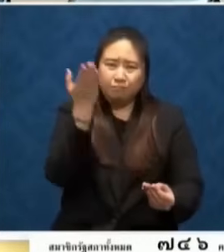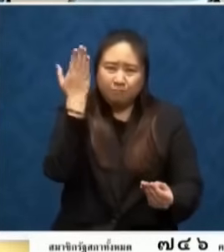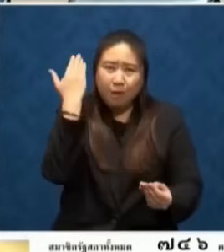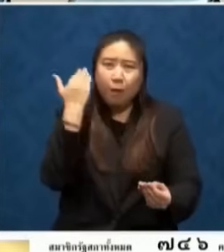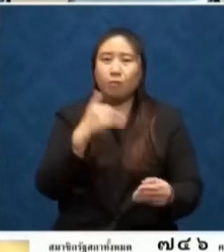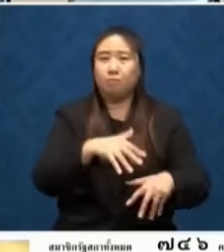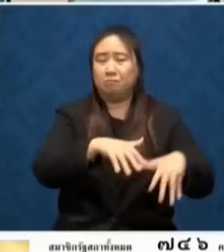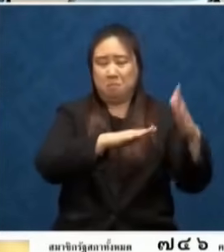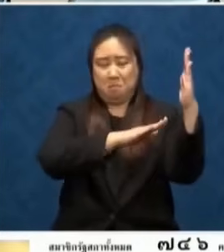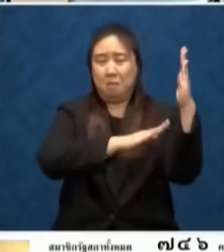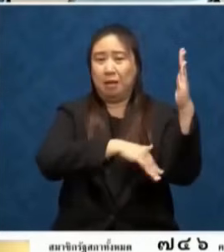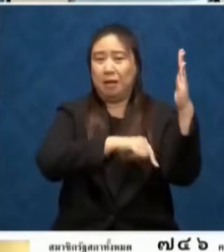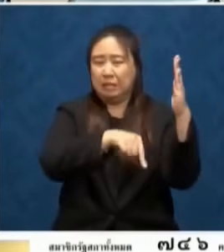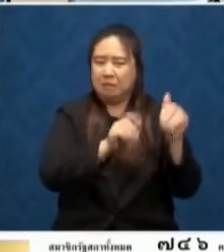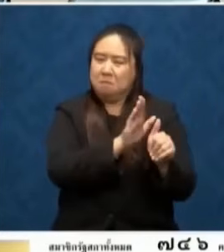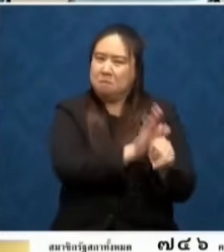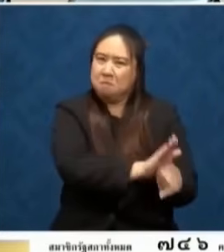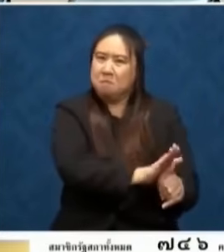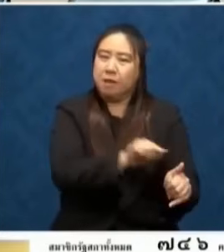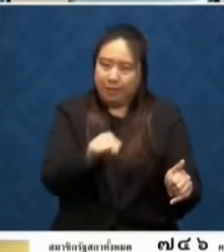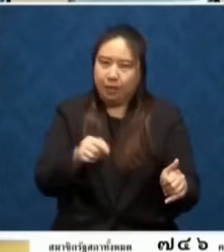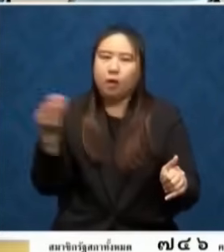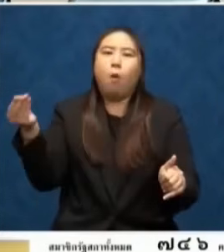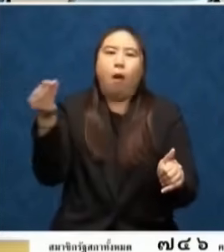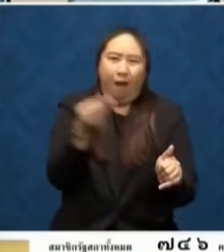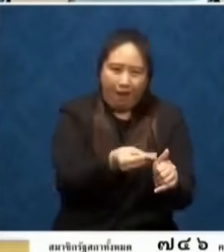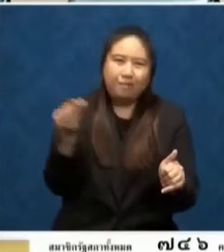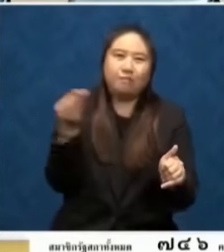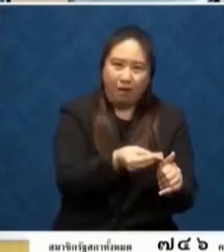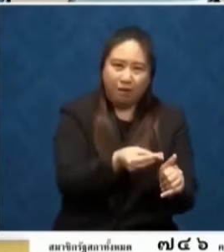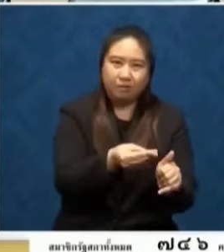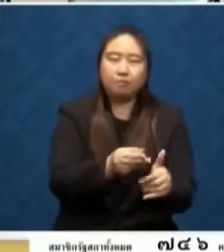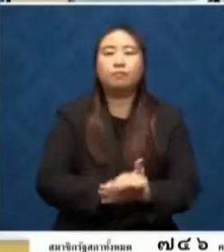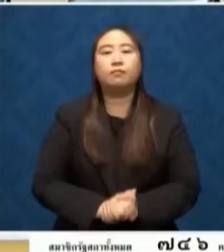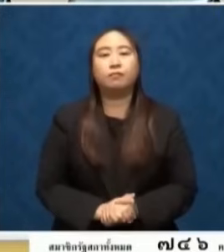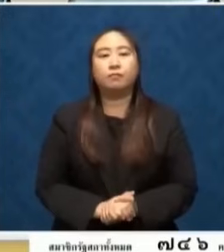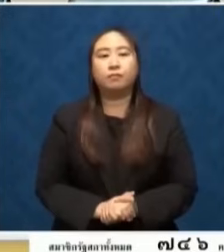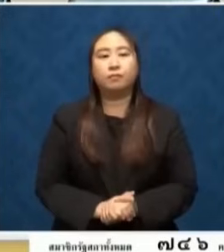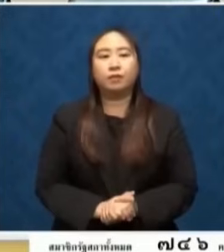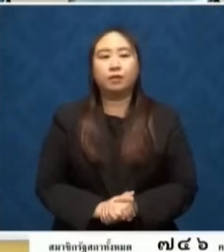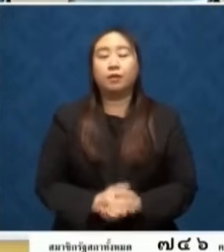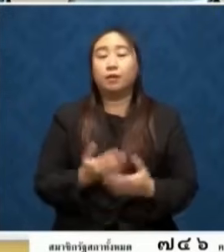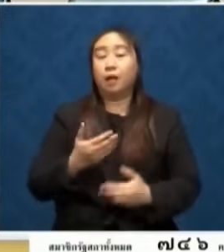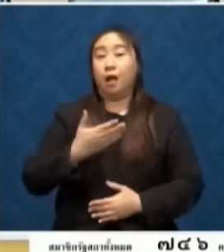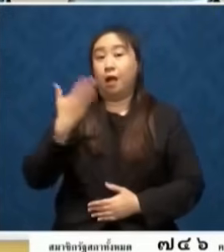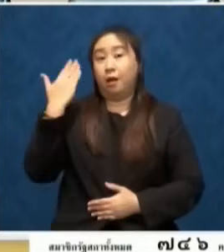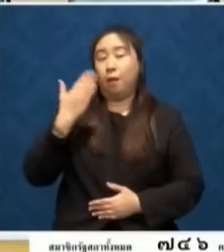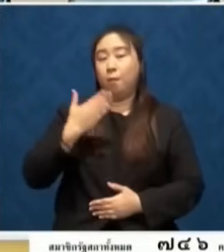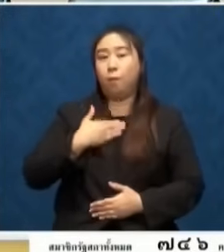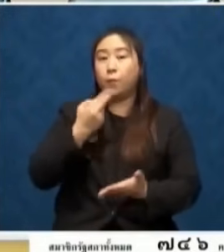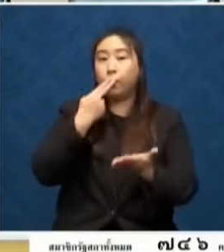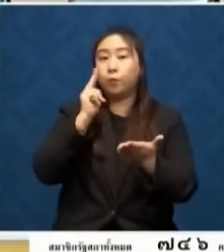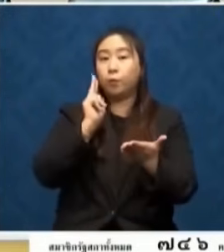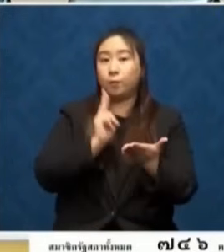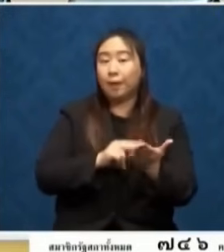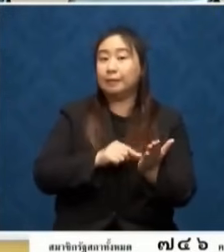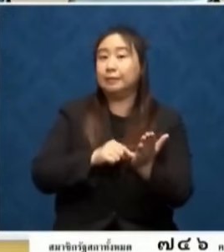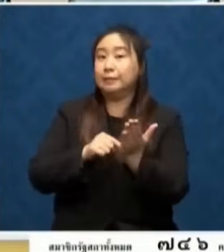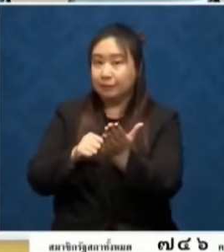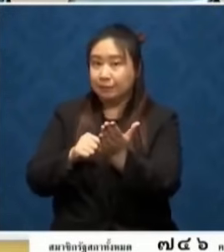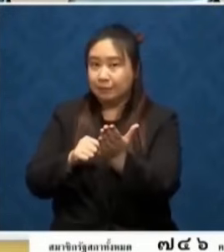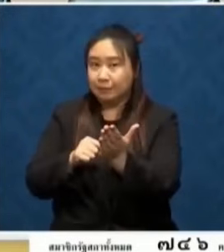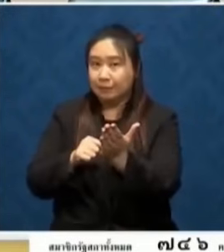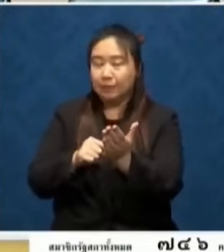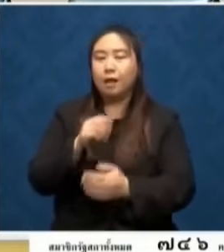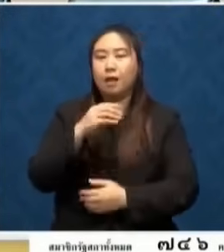ให้กับพื้นที่ที่เลือกปฏิบัติหลังสุดผมทำหนังสือและบอกกล่าวด้วยวาจาถึ